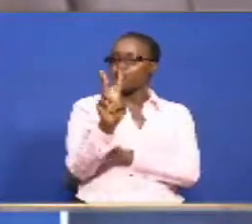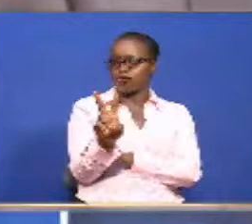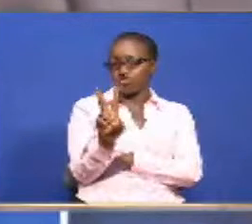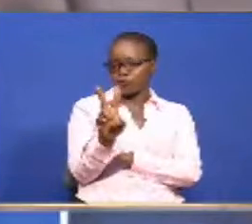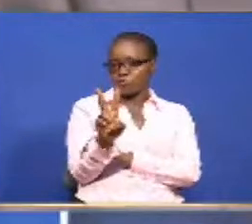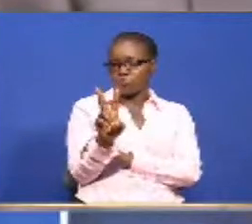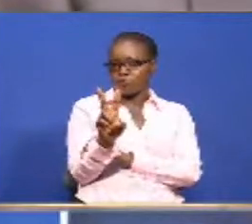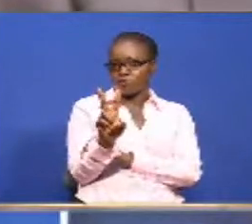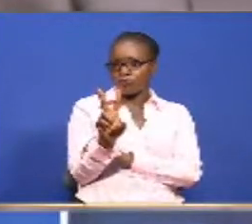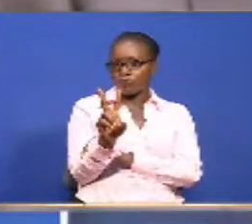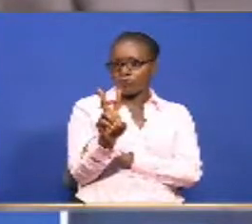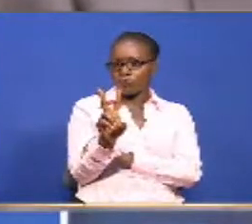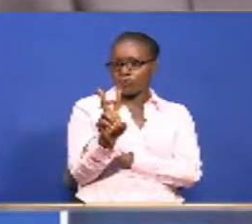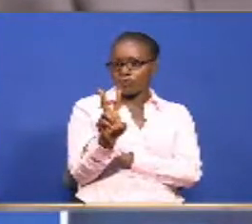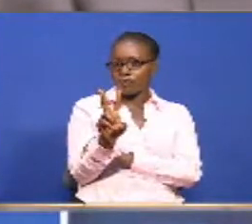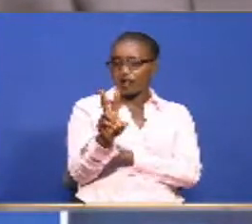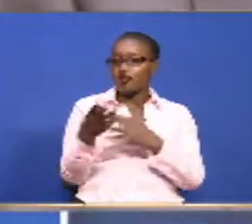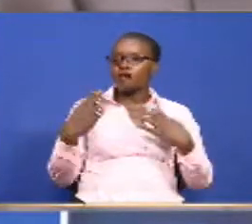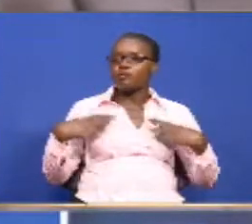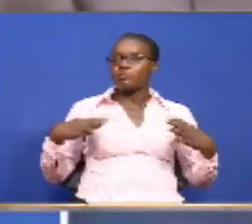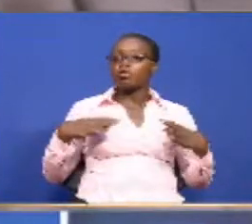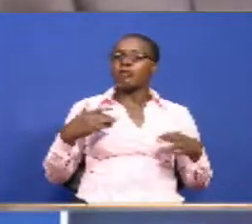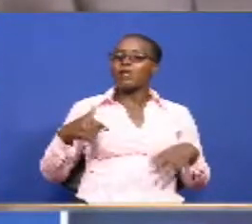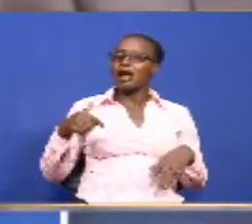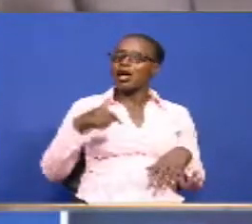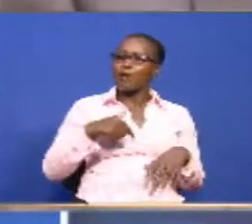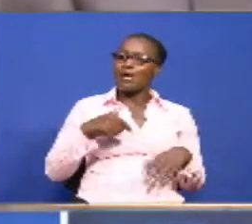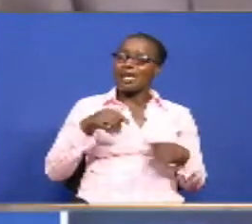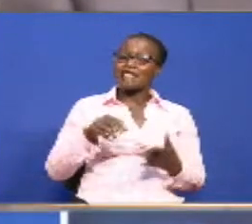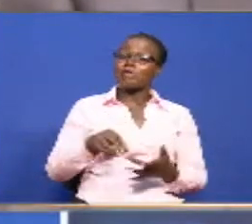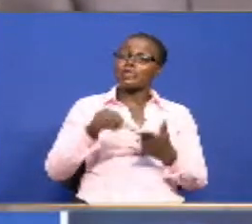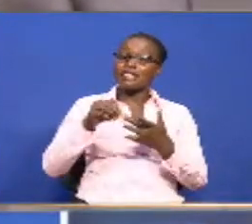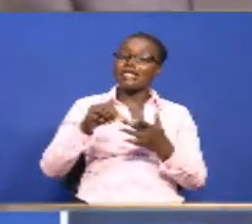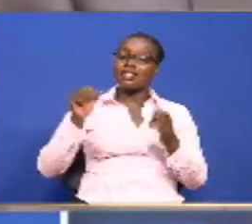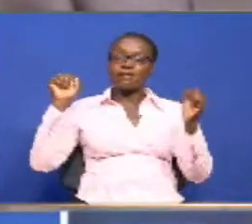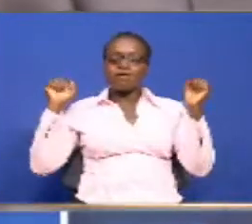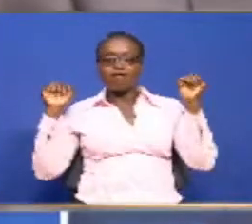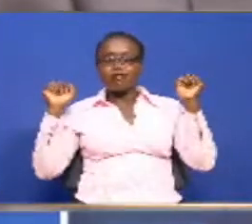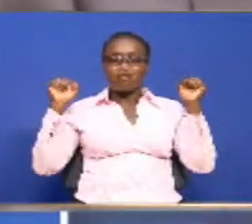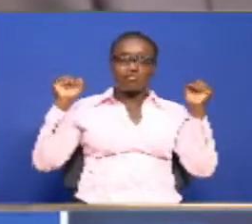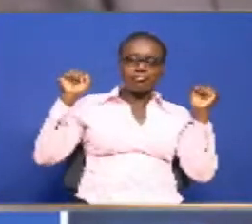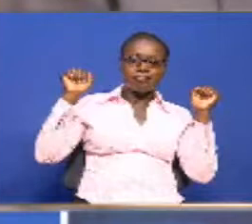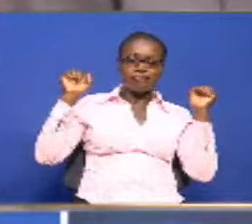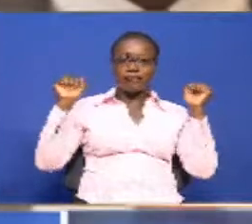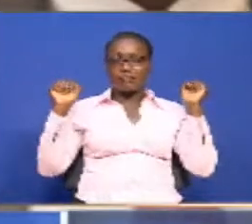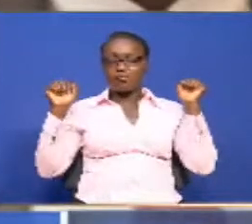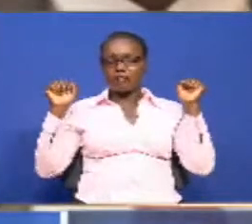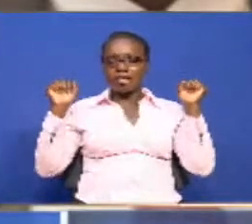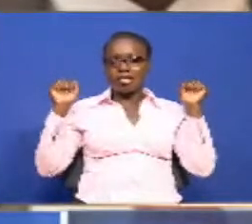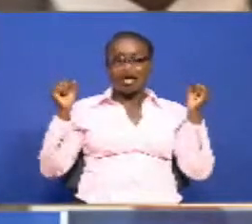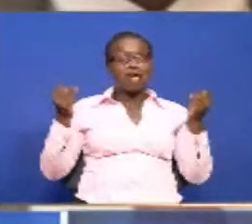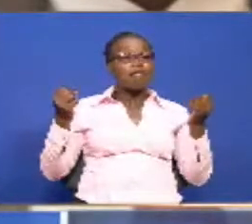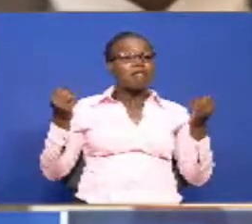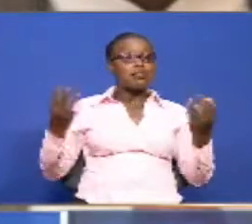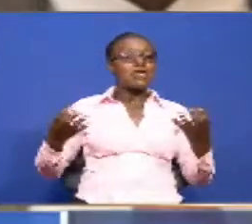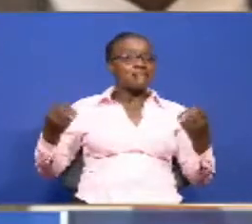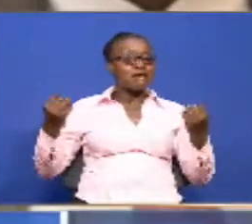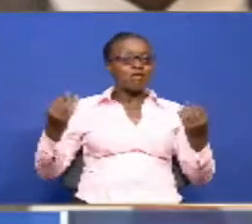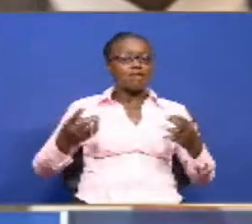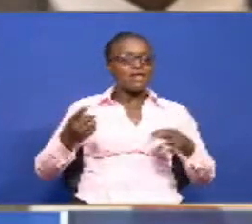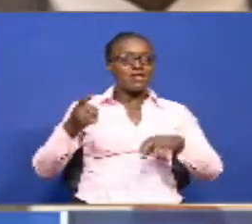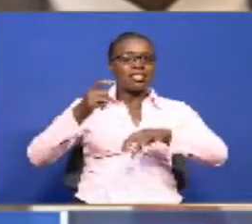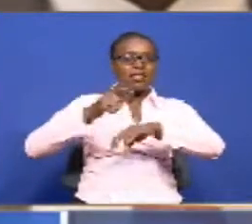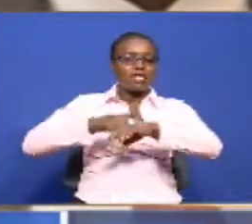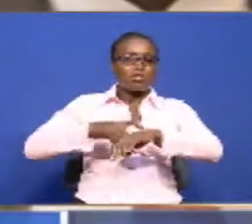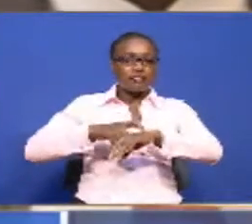ambazo watu wetu hasa wafugaji mara kwa mara badala ya kuongea mambo